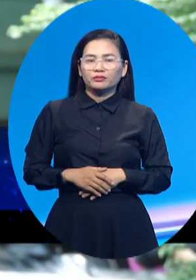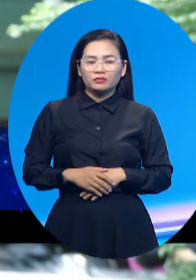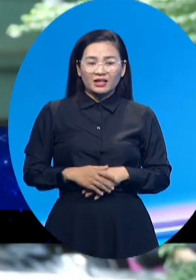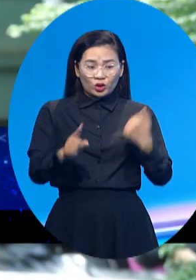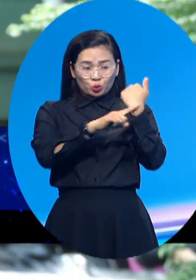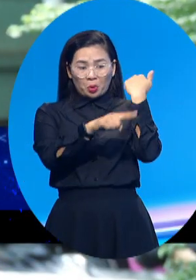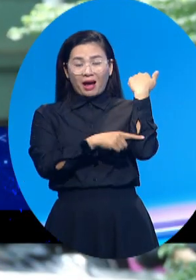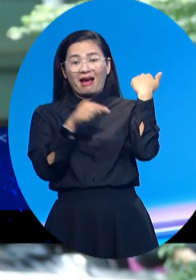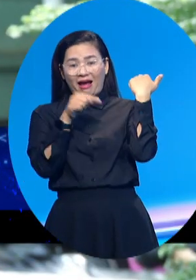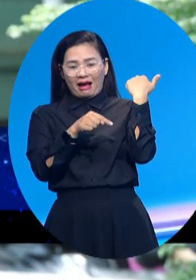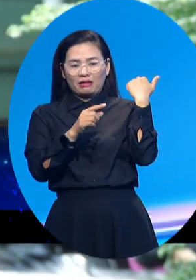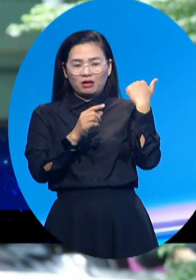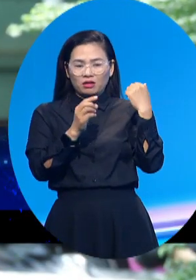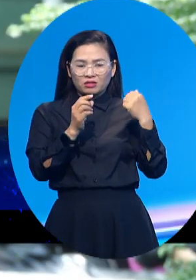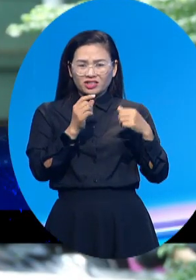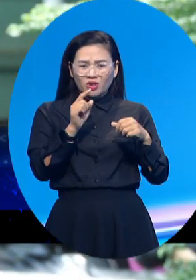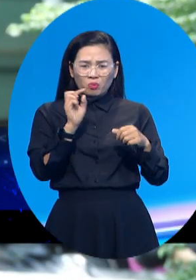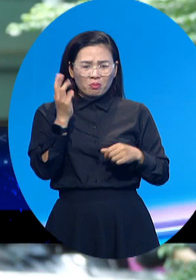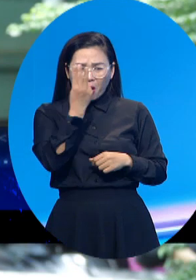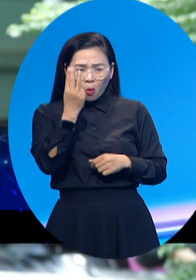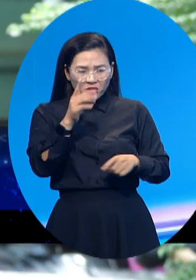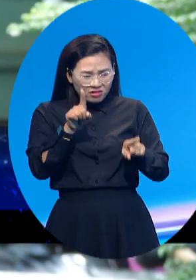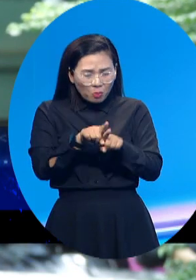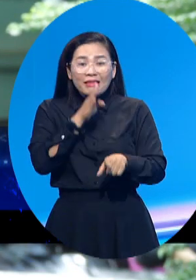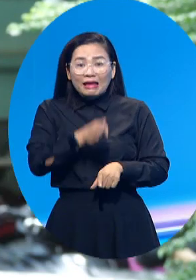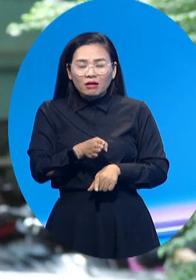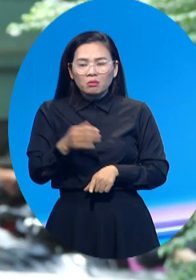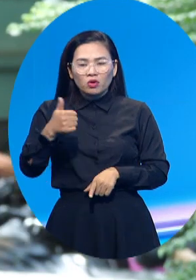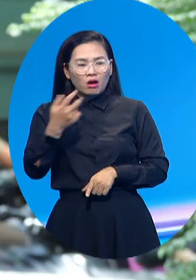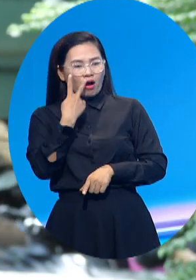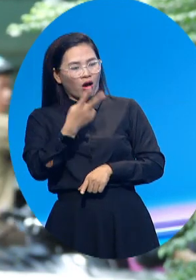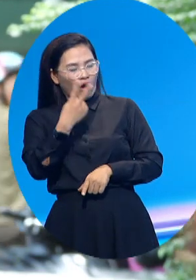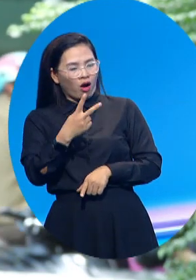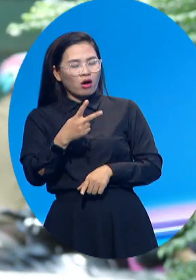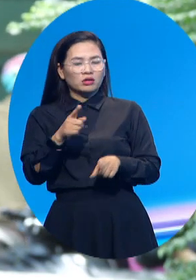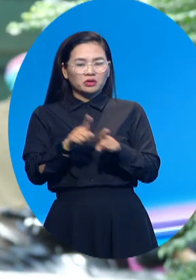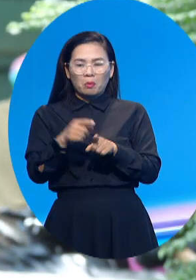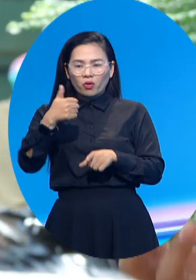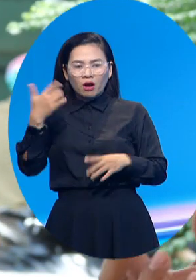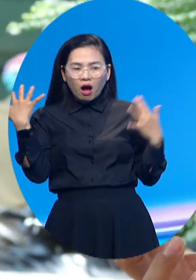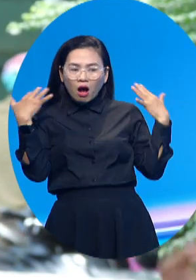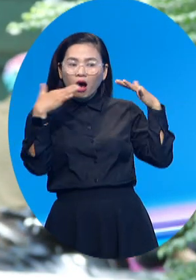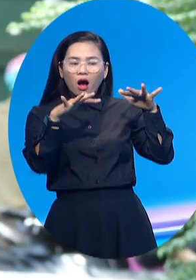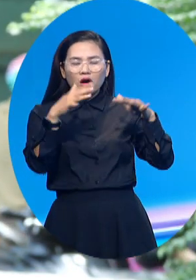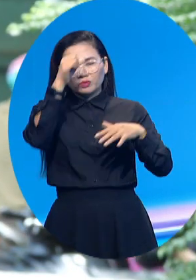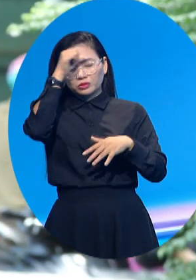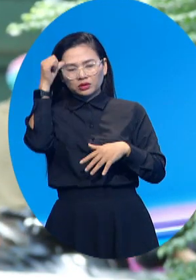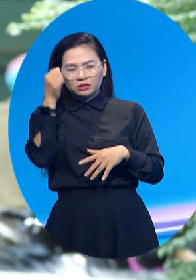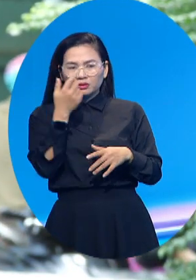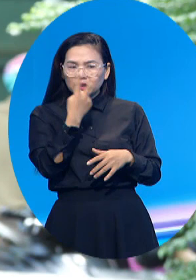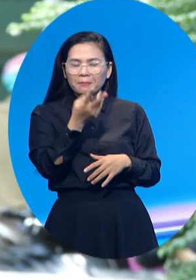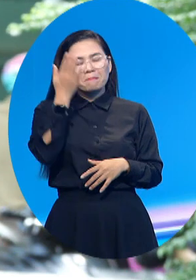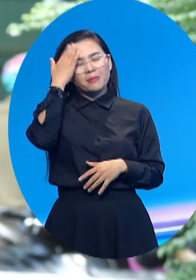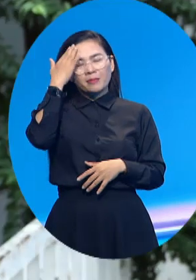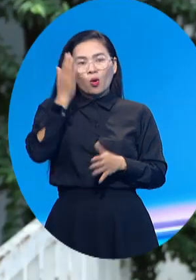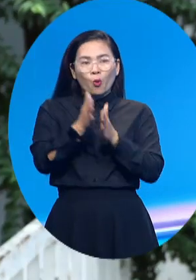đàn nó được tái hiện lại mà nó gần gũi nó rất là thực tế nó không đi theo một cái kịch bản mà sáo rỗng thì cái người theo dõi đó người ta